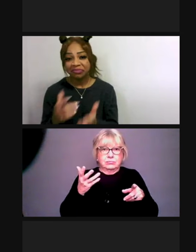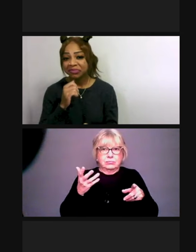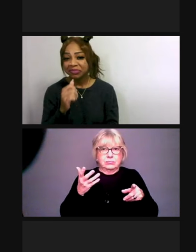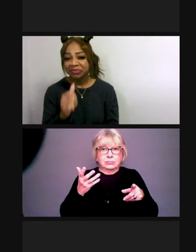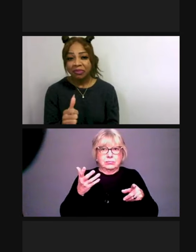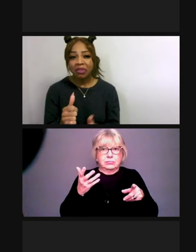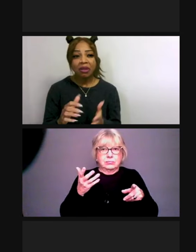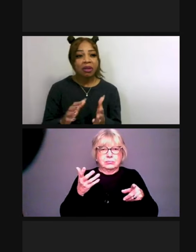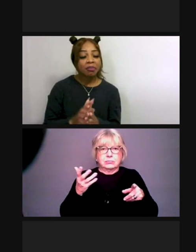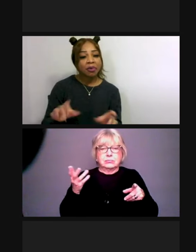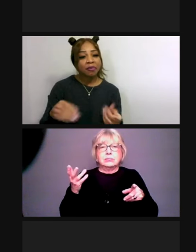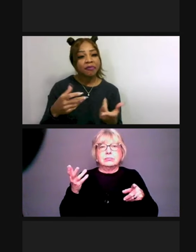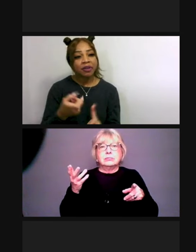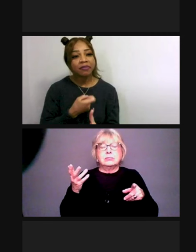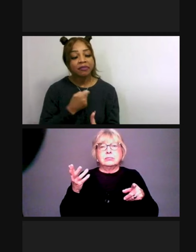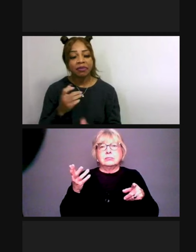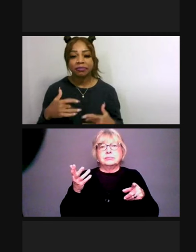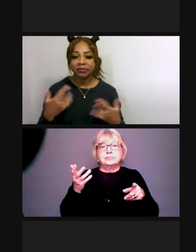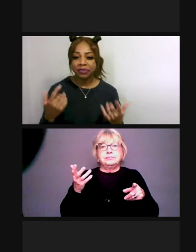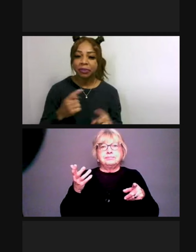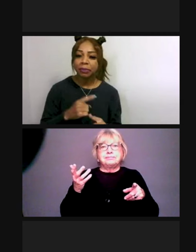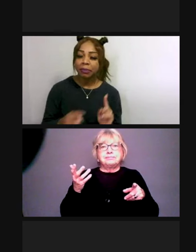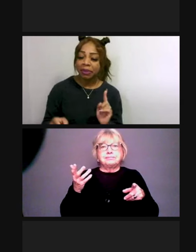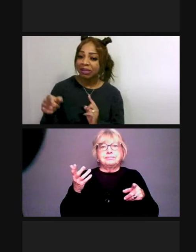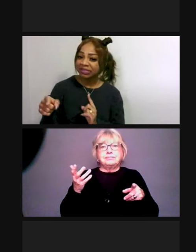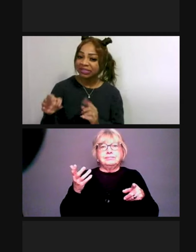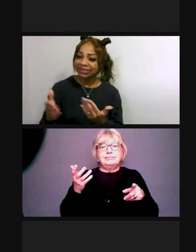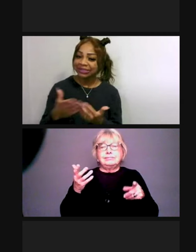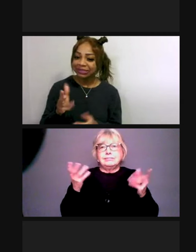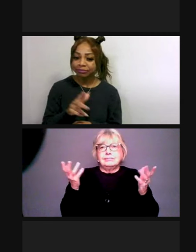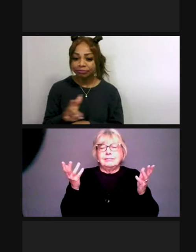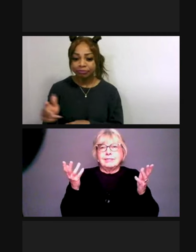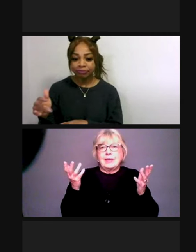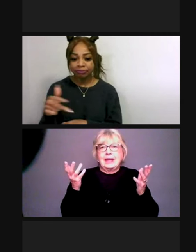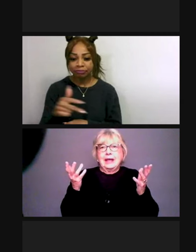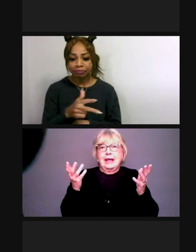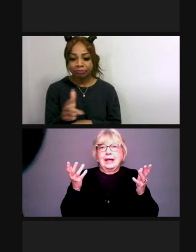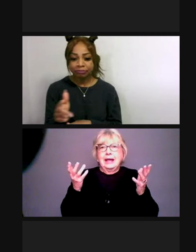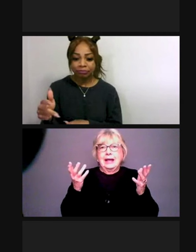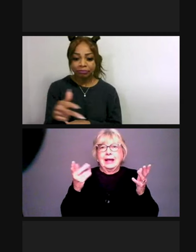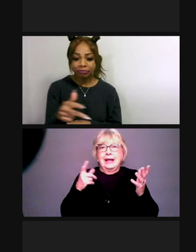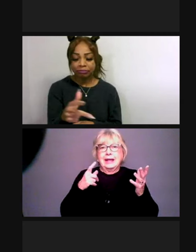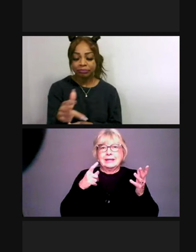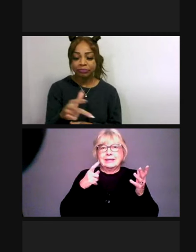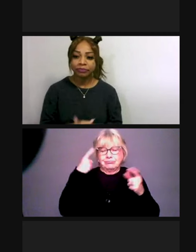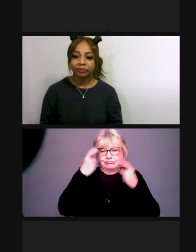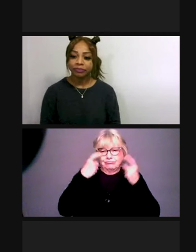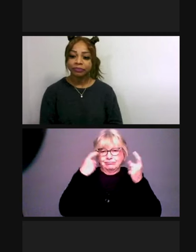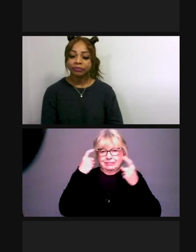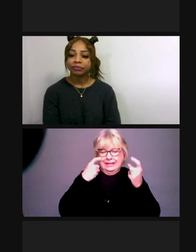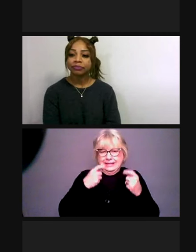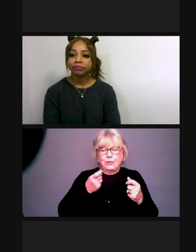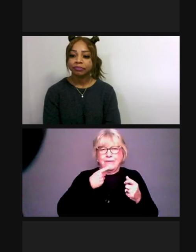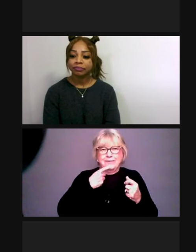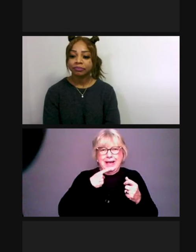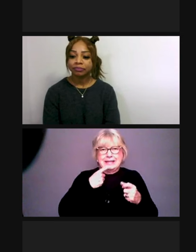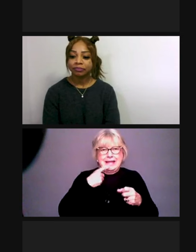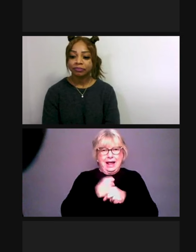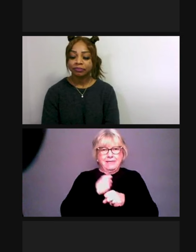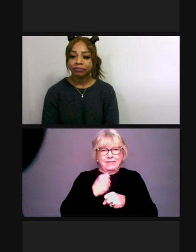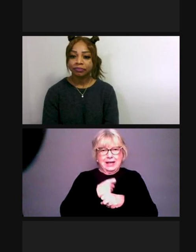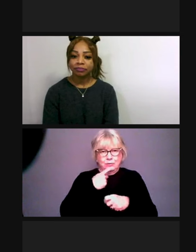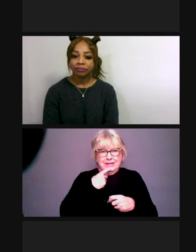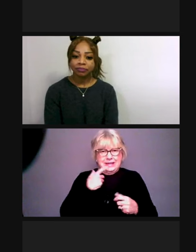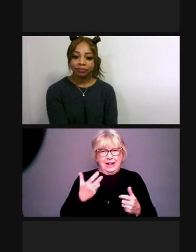Est-ce que c'est facile à faire? Et l'autre chose